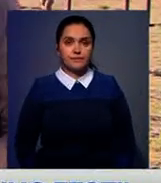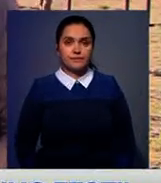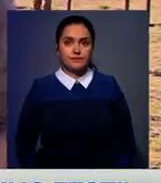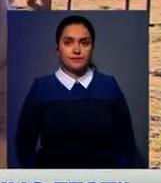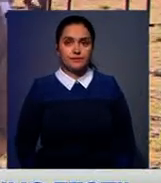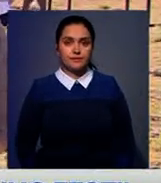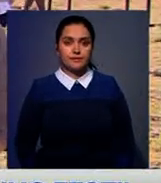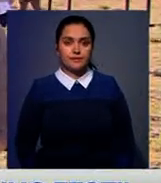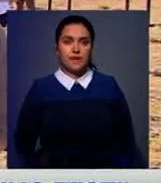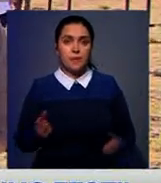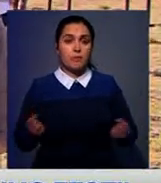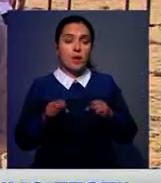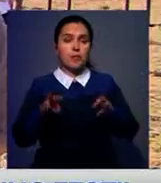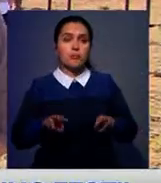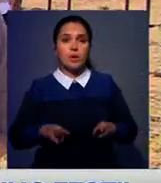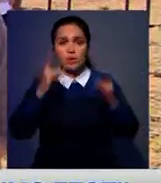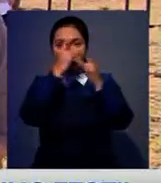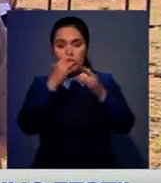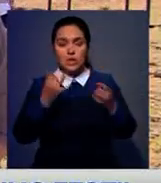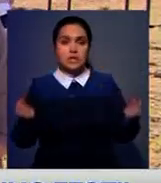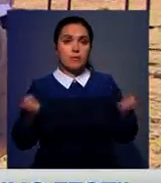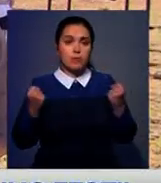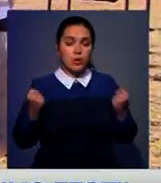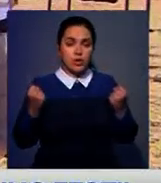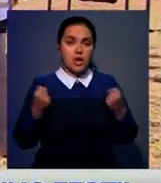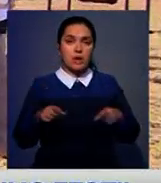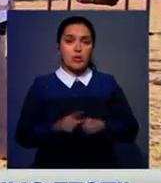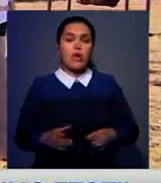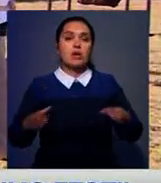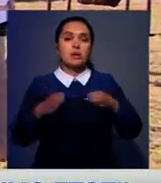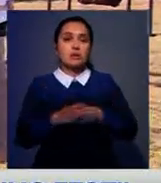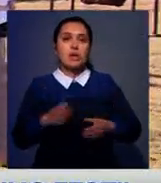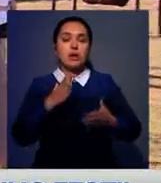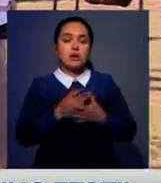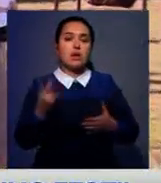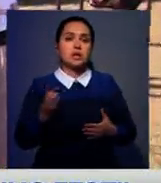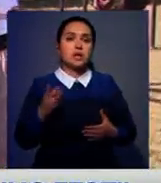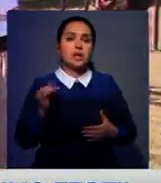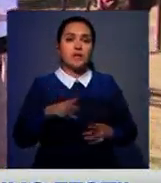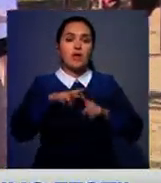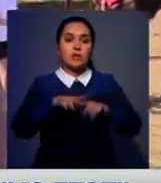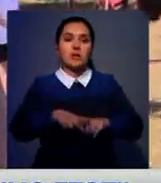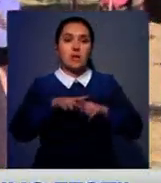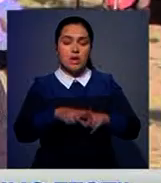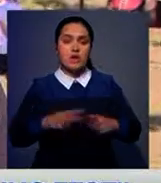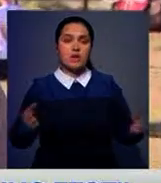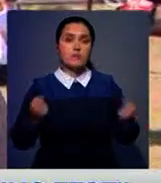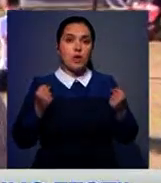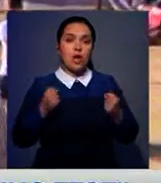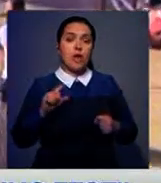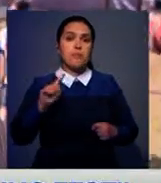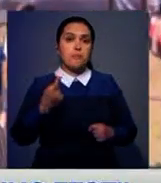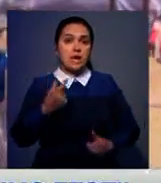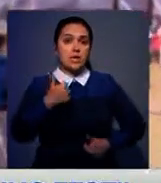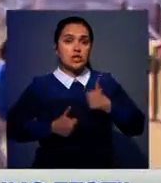При поддержке Министерства культуры и спорта и также Ассоциации национальных видов иконных видов спорта первый